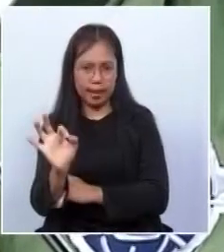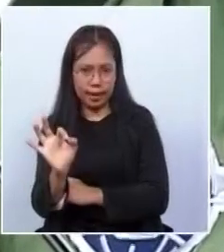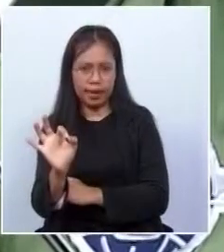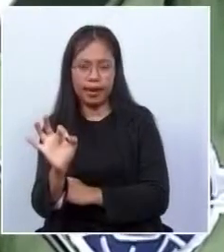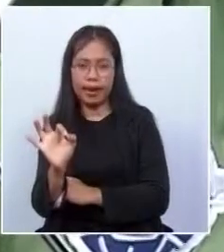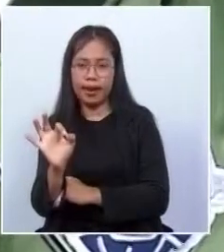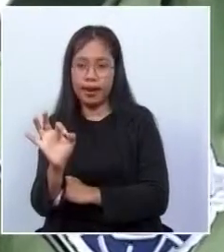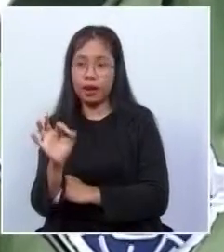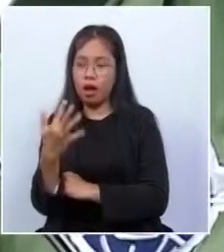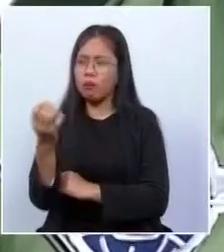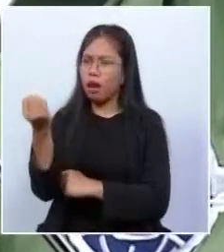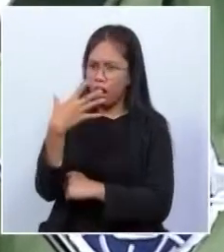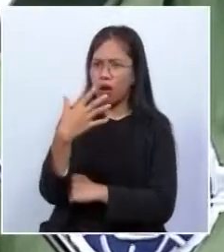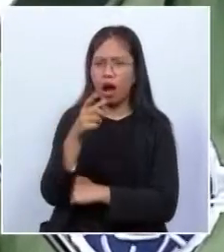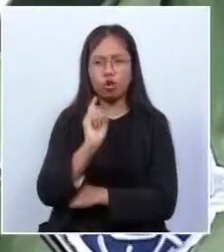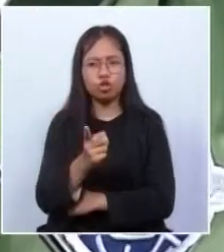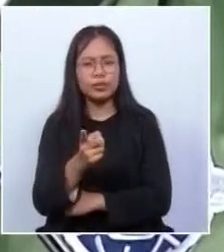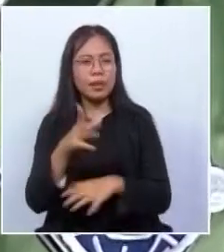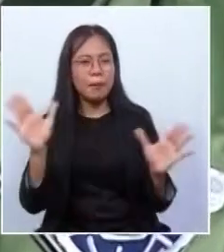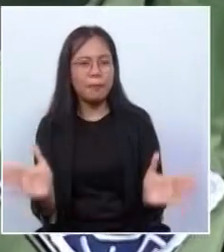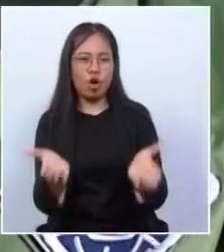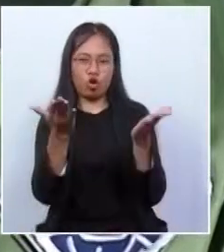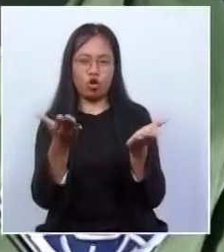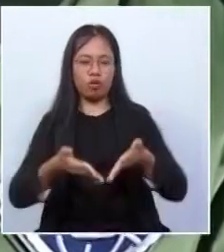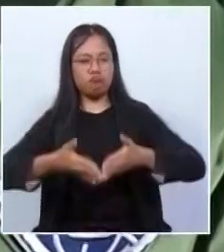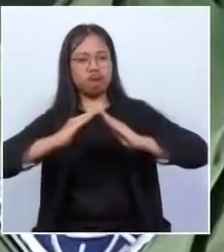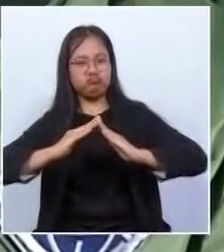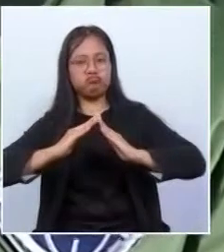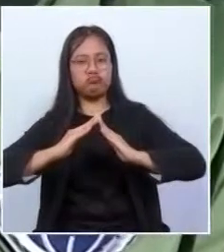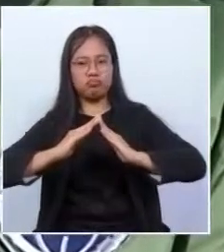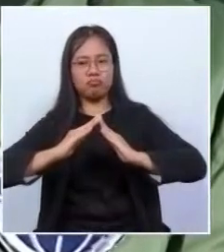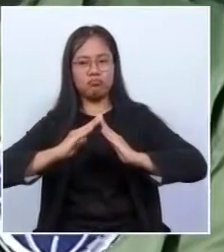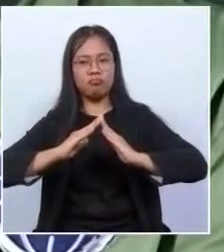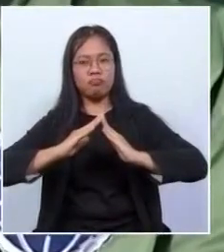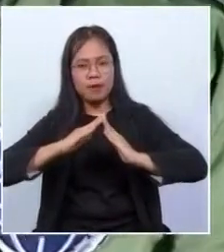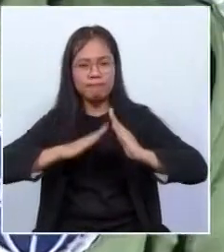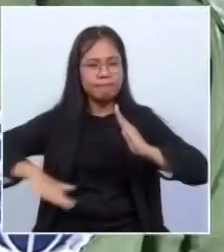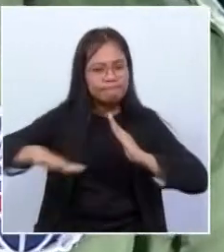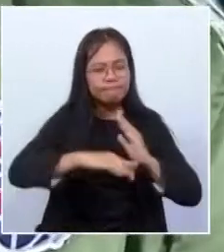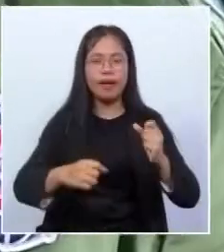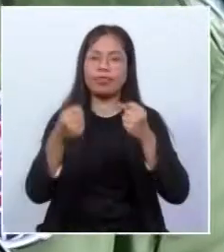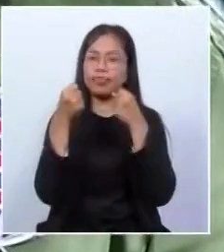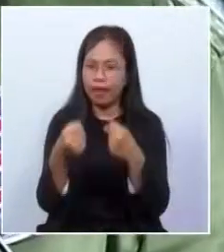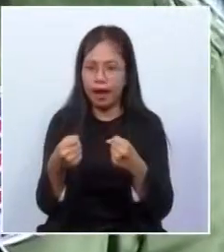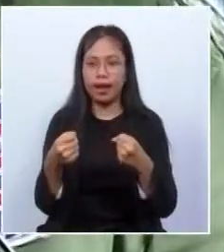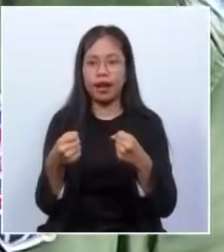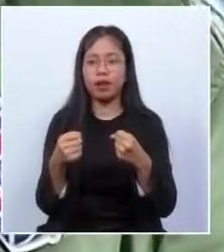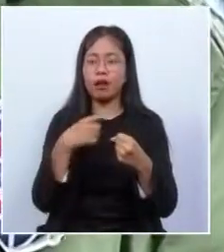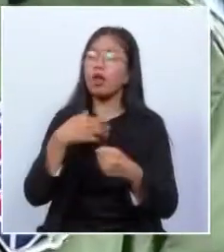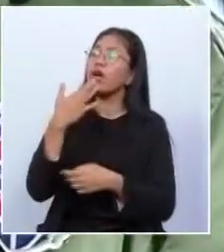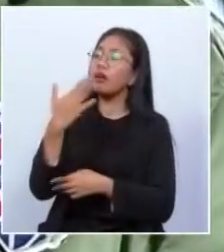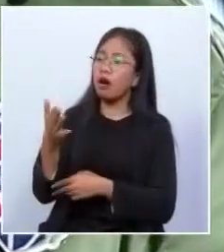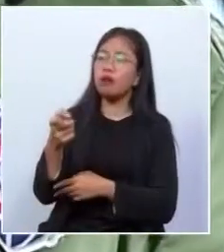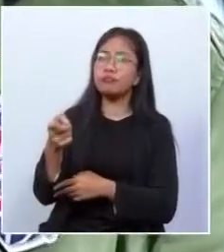kita harus membangun industri pertahanan negeri yang kita utamak pertanyaan saya